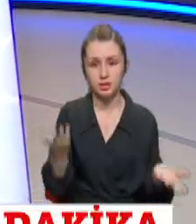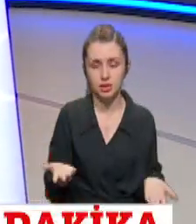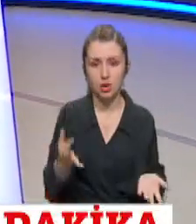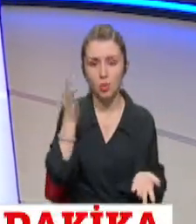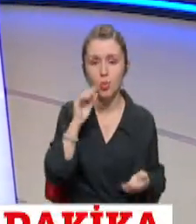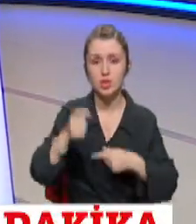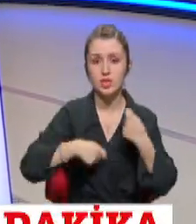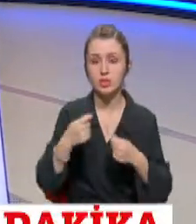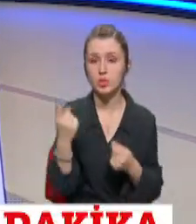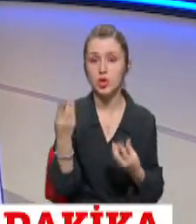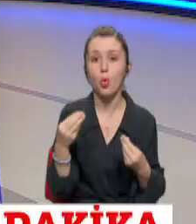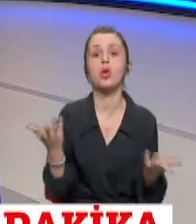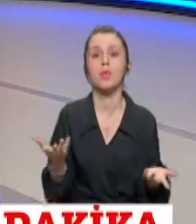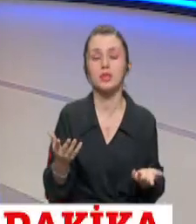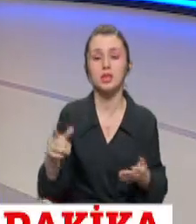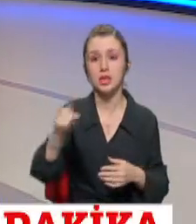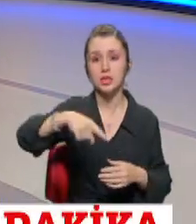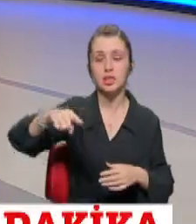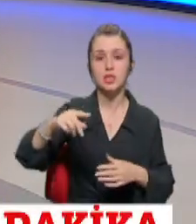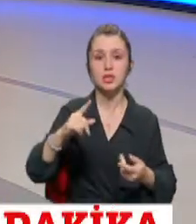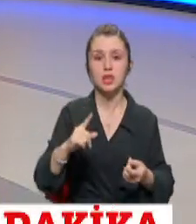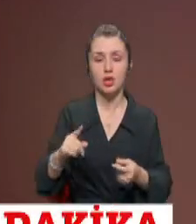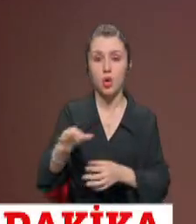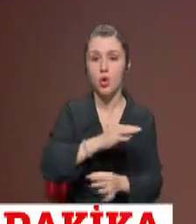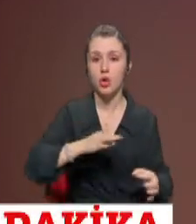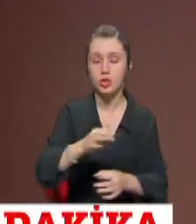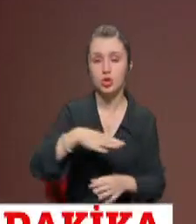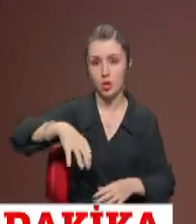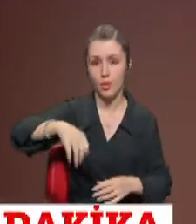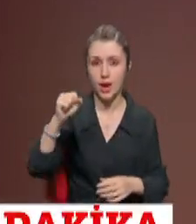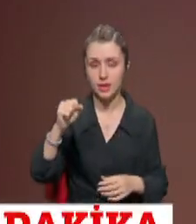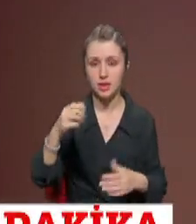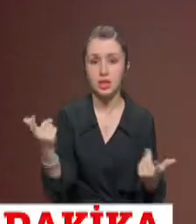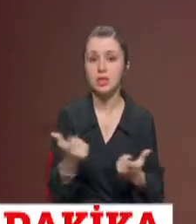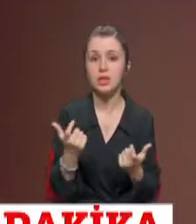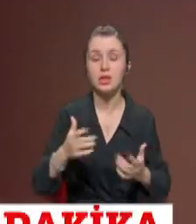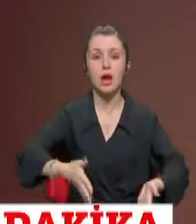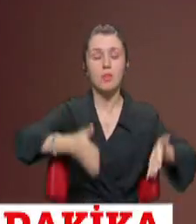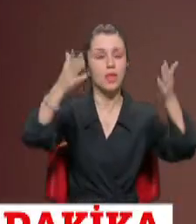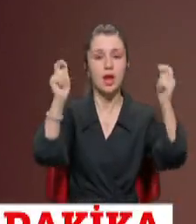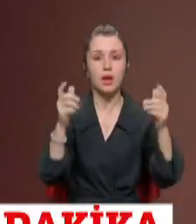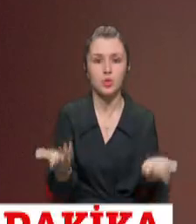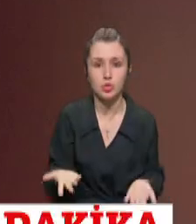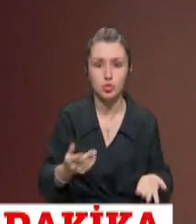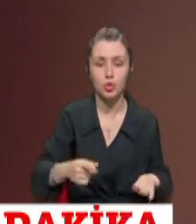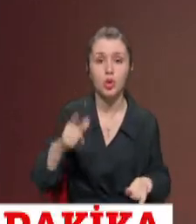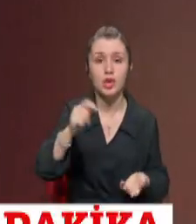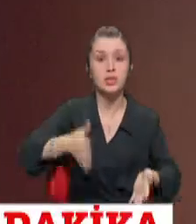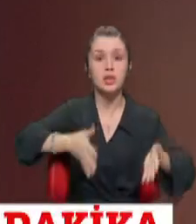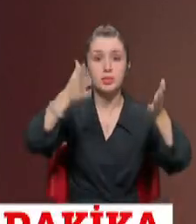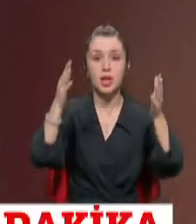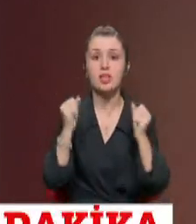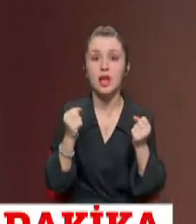Yani böyle saçma bir şey olabilir mi? Siz afet koordinasyon merkezini nasıl bir bina üzerine kuruyorsunuz? Yani o yaptığınız bina